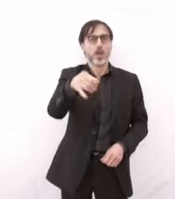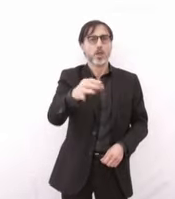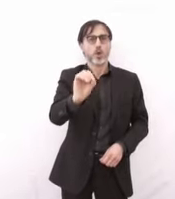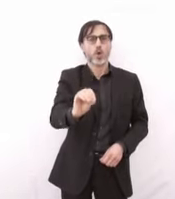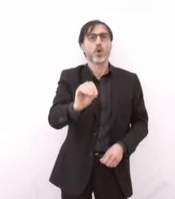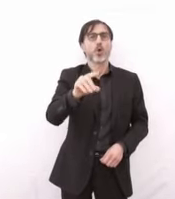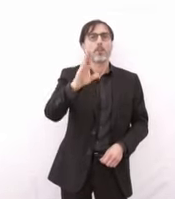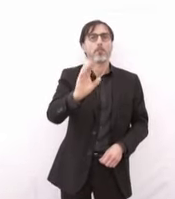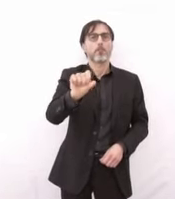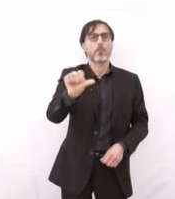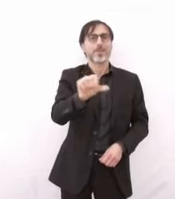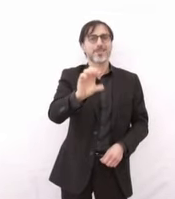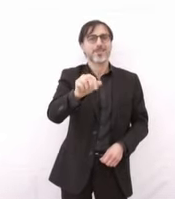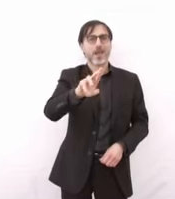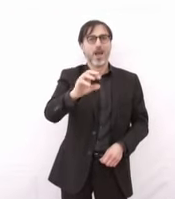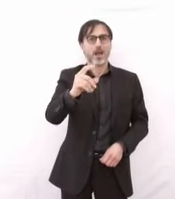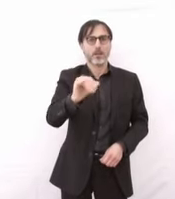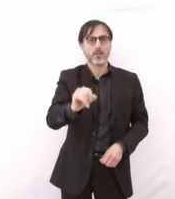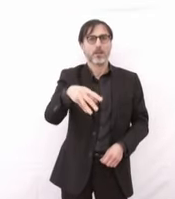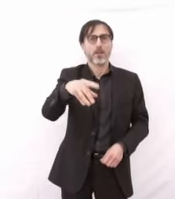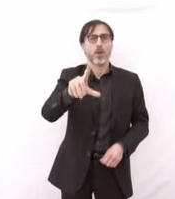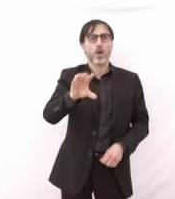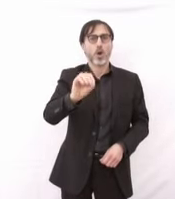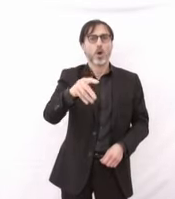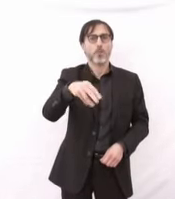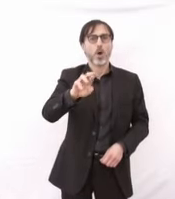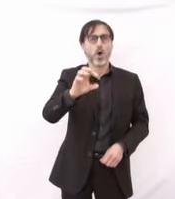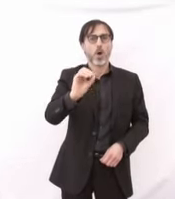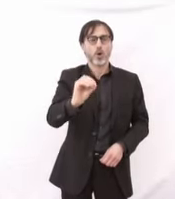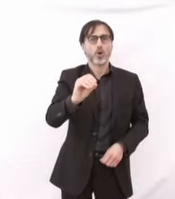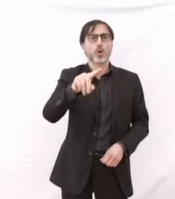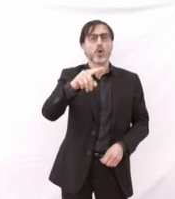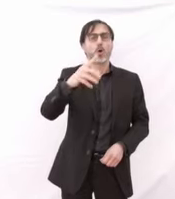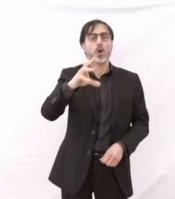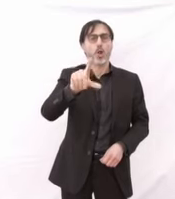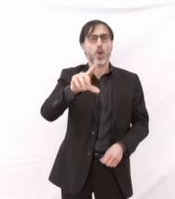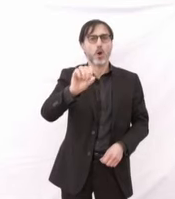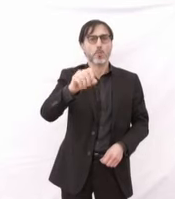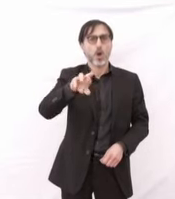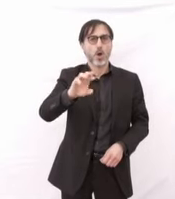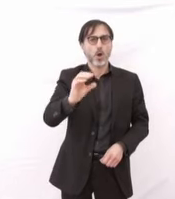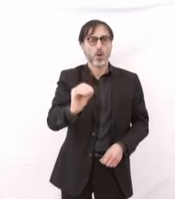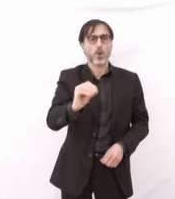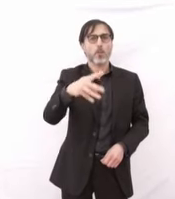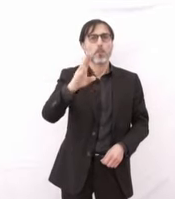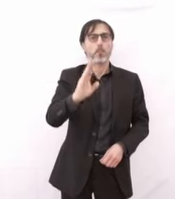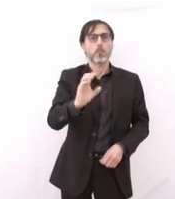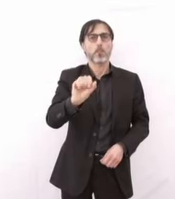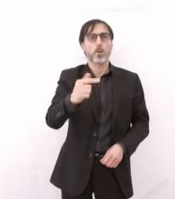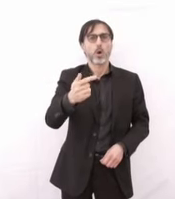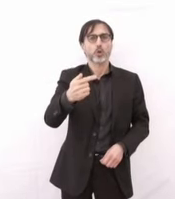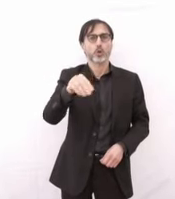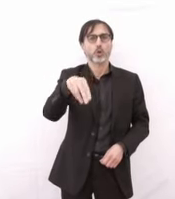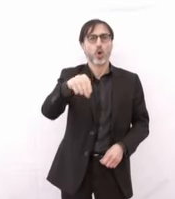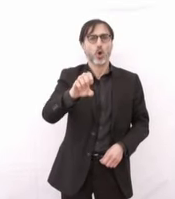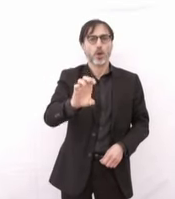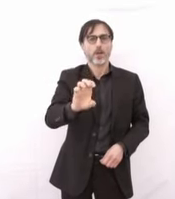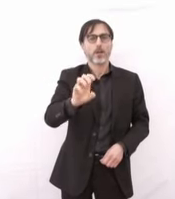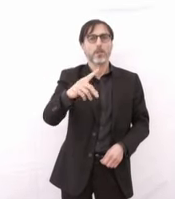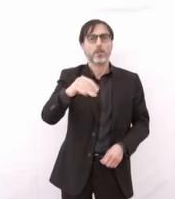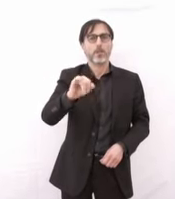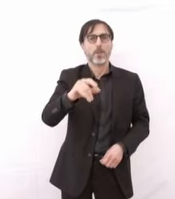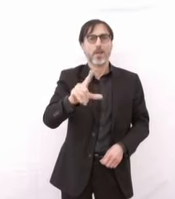Angelo Biscardi, Giuseppe Lomoro, Giovanni Lomoro, Paolo Bottone, Giuseppe